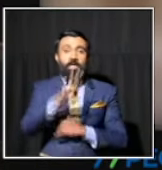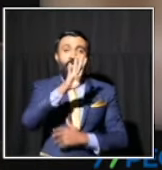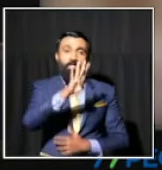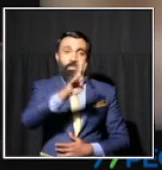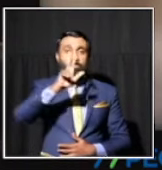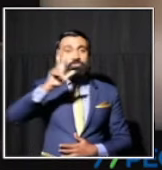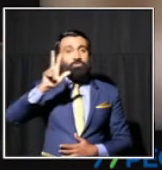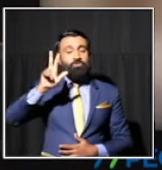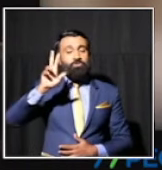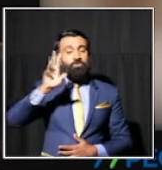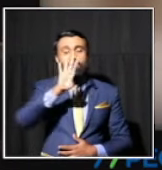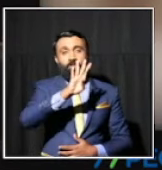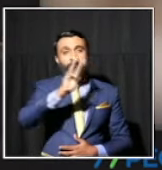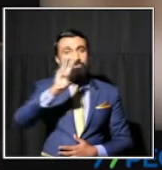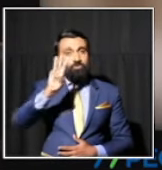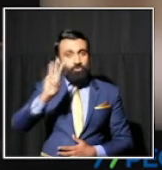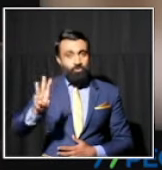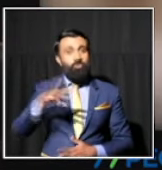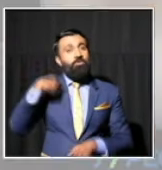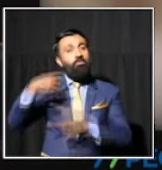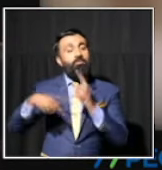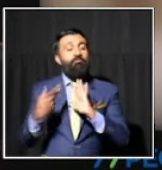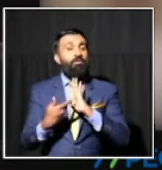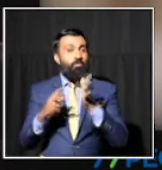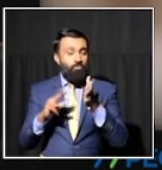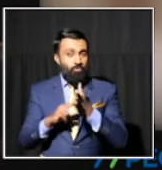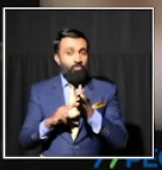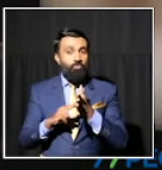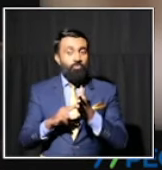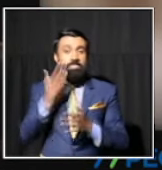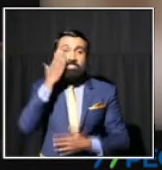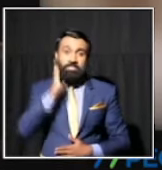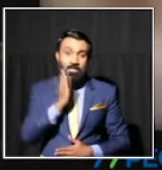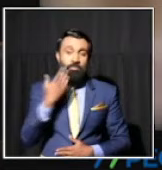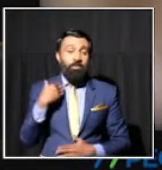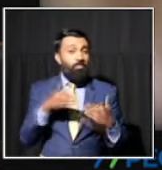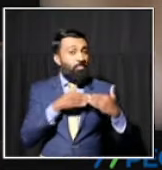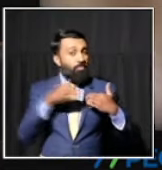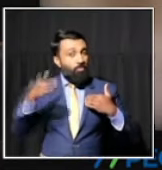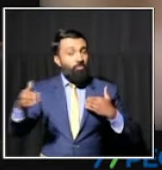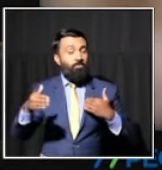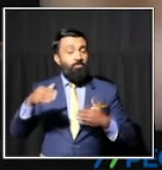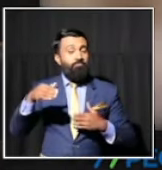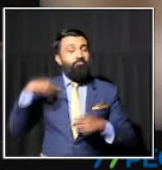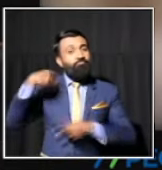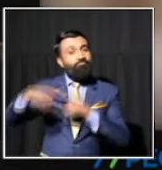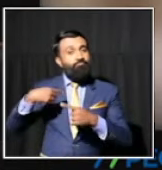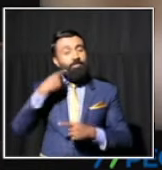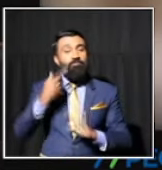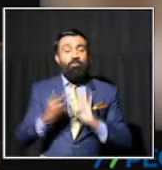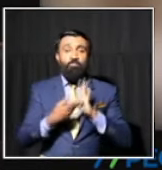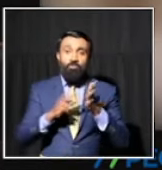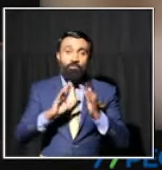ජනන සැලැස්මට පරිබාහිර ව්‍යාපෘති සාමාන්‍යයෙන් ඒ කියන්නේ දිග්ගාලින ජන සරසමට අදාළ වෙන ව්‍යාපෘති හැර